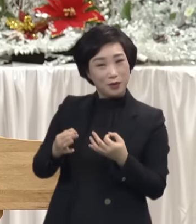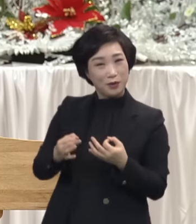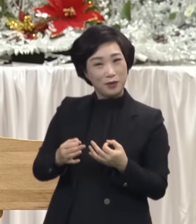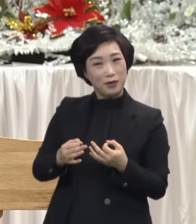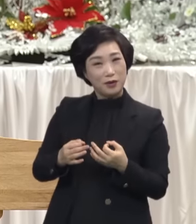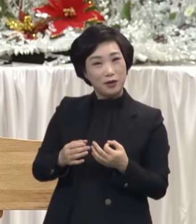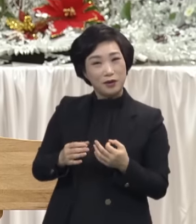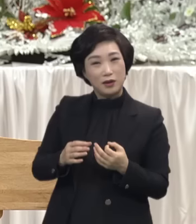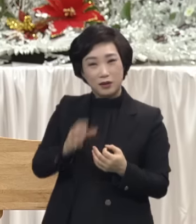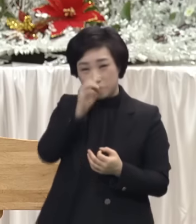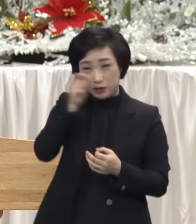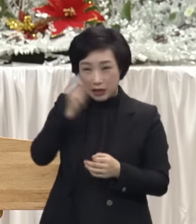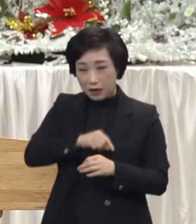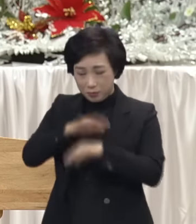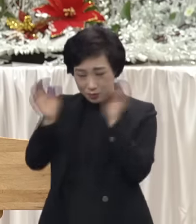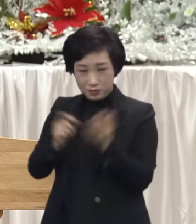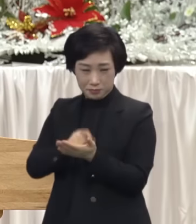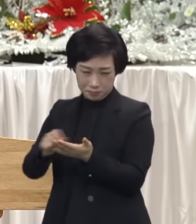선악관에 기록하느니